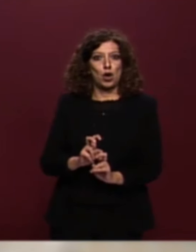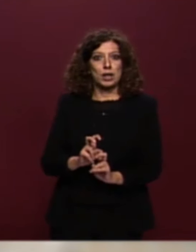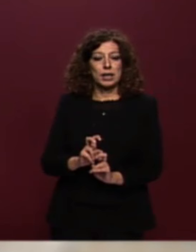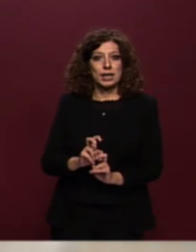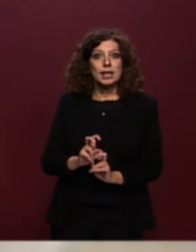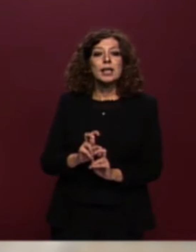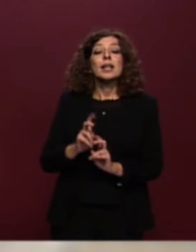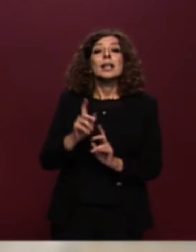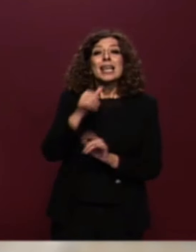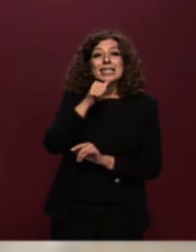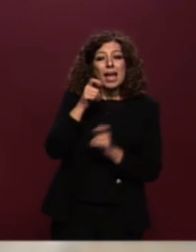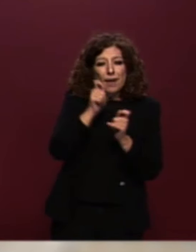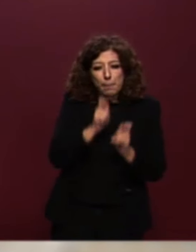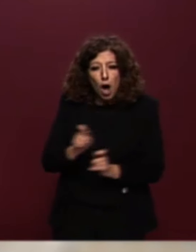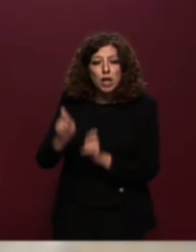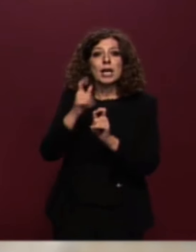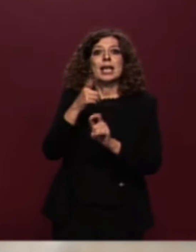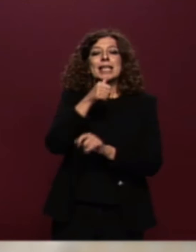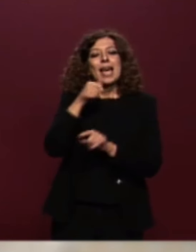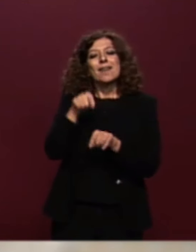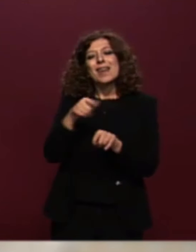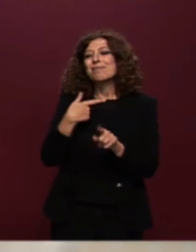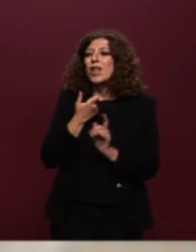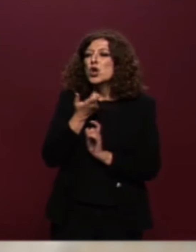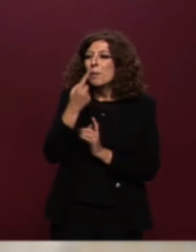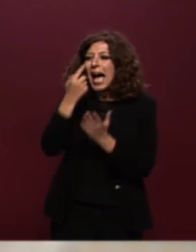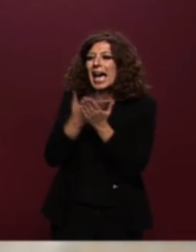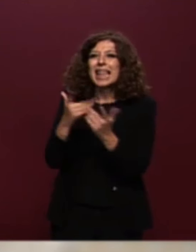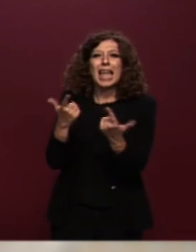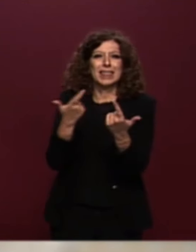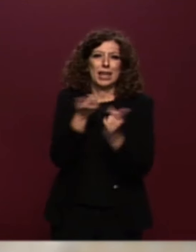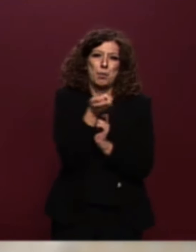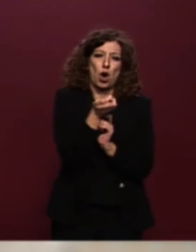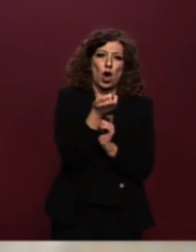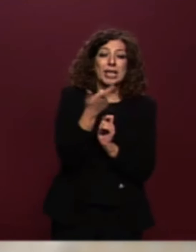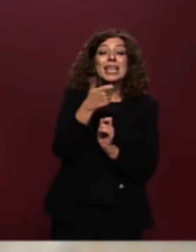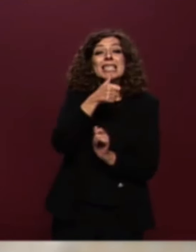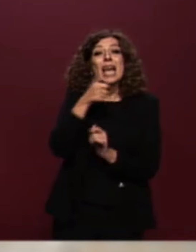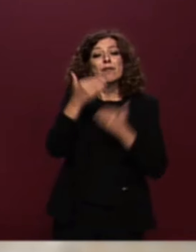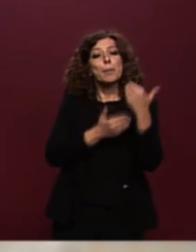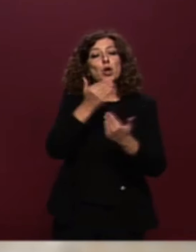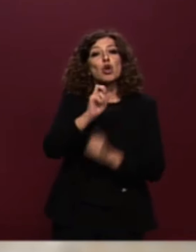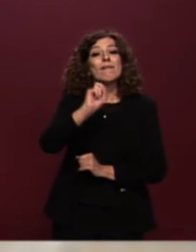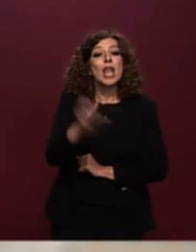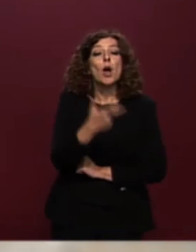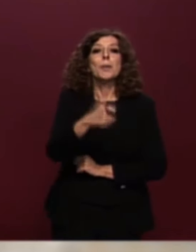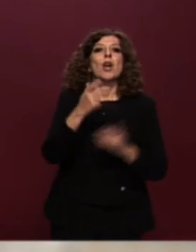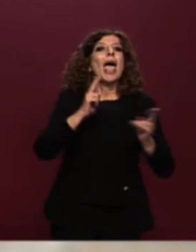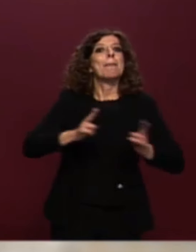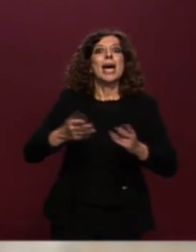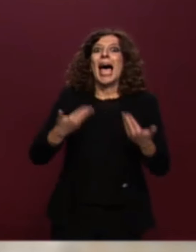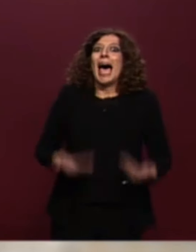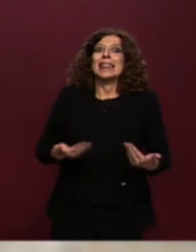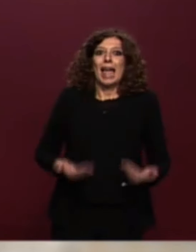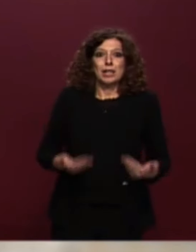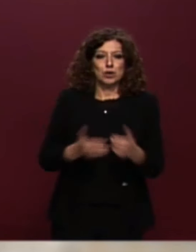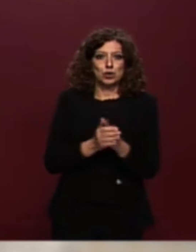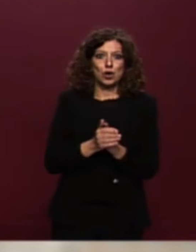sono minimamente adeguati e serve averli sul campo con procedure rapide, perché l'emergenza è ora. Così come servono